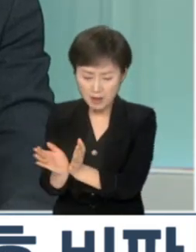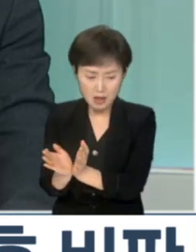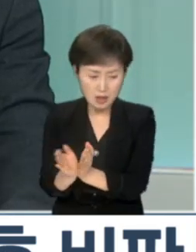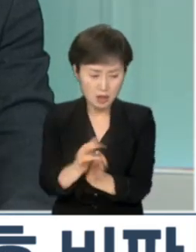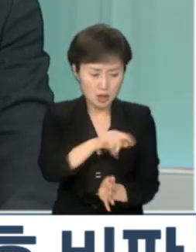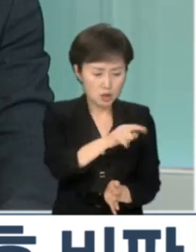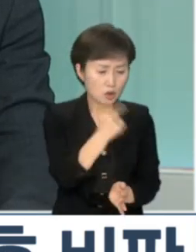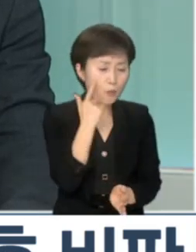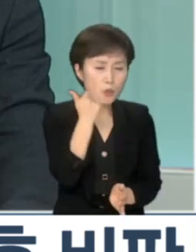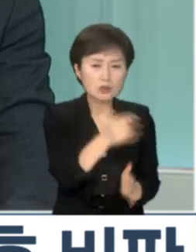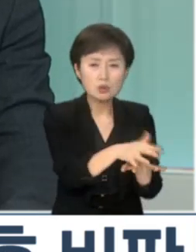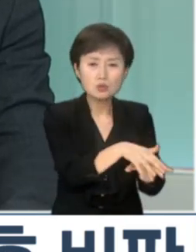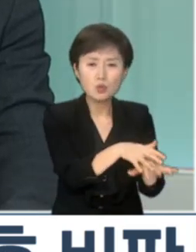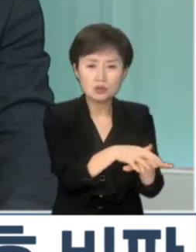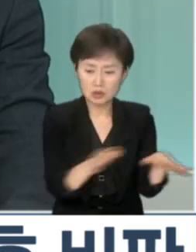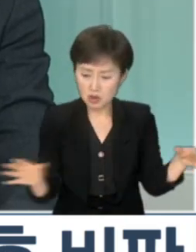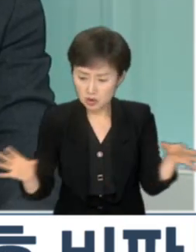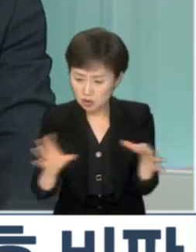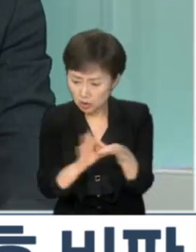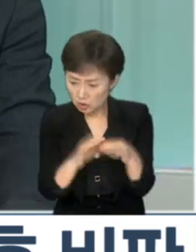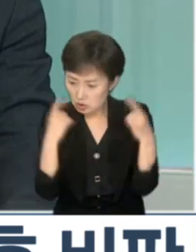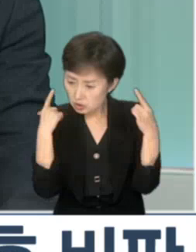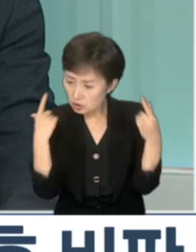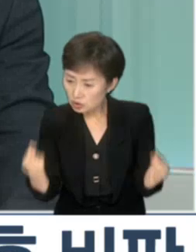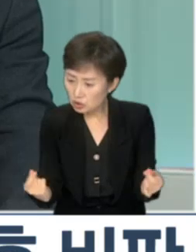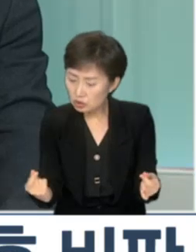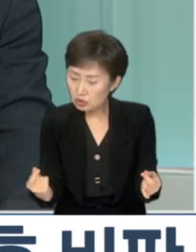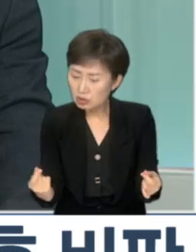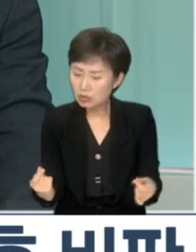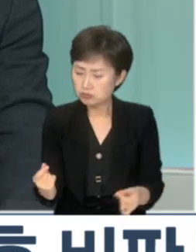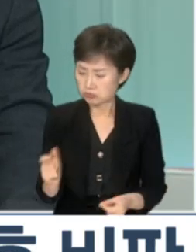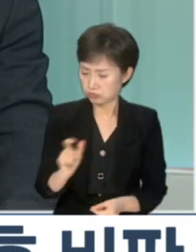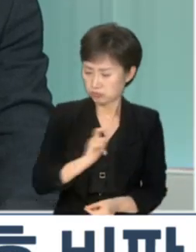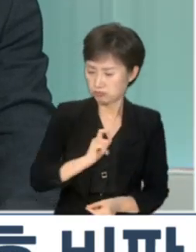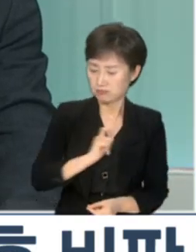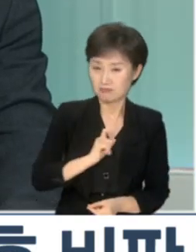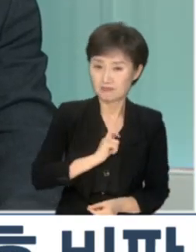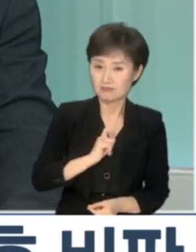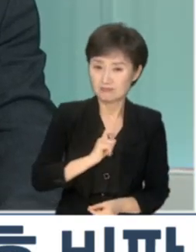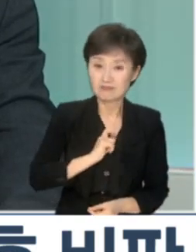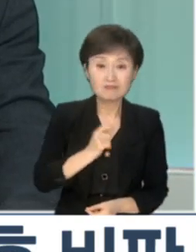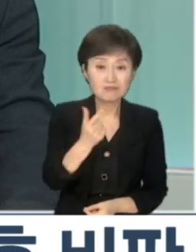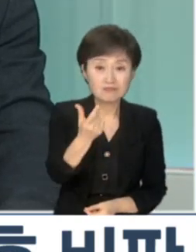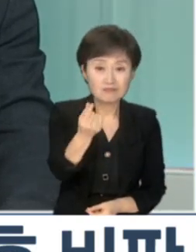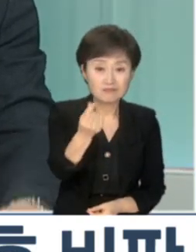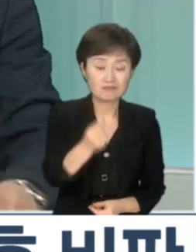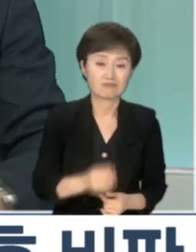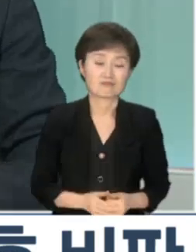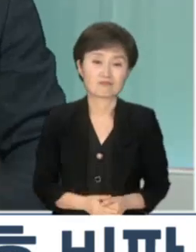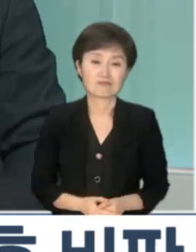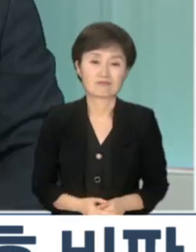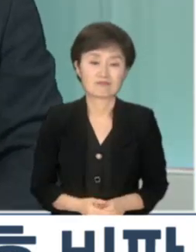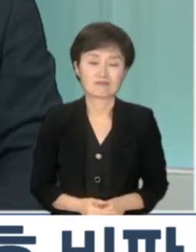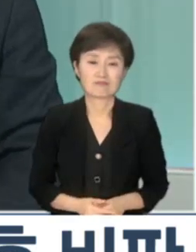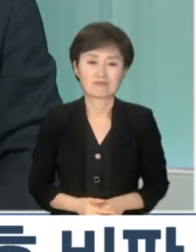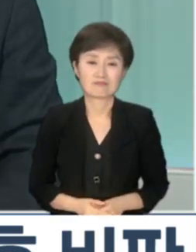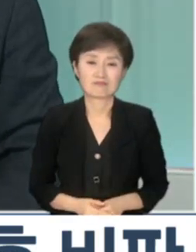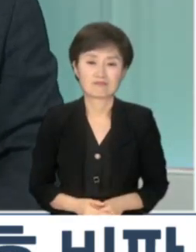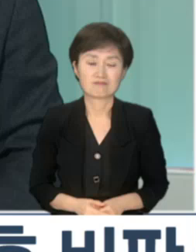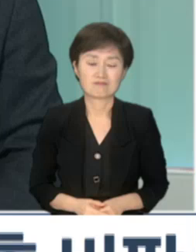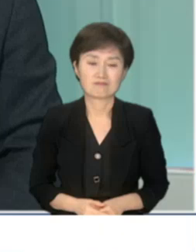본인이 선언하고 있는, 그리고 대선 후보인 이분의 행보에 대해서 국민의 눈높이에서 어떻게 생각할 것이냐, 이 말씀을 드리는 겁니다. 아니, 그래